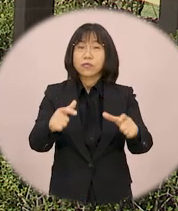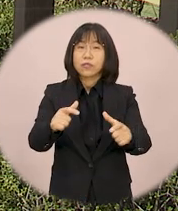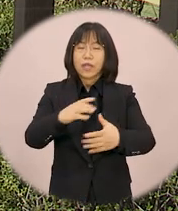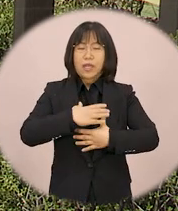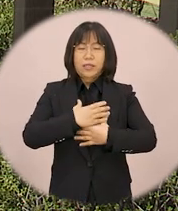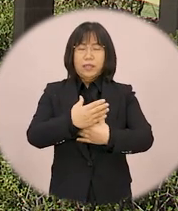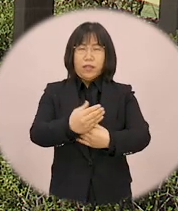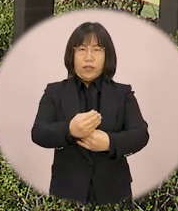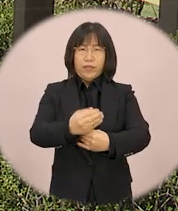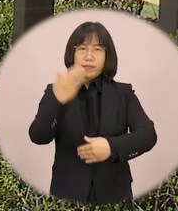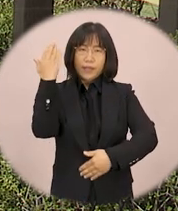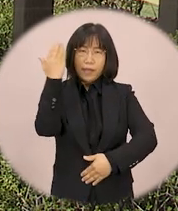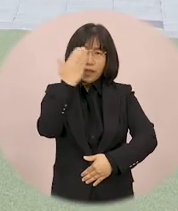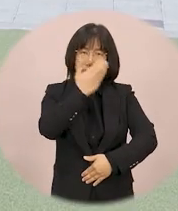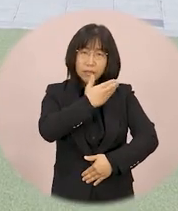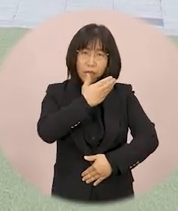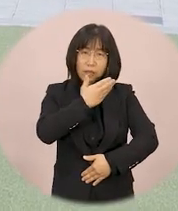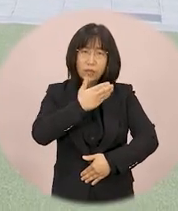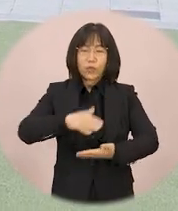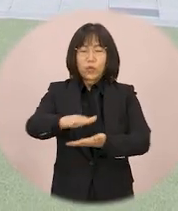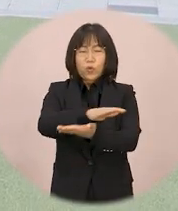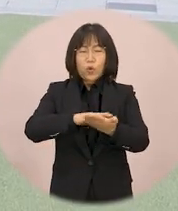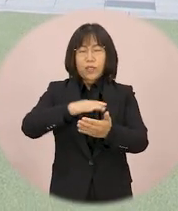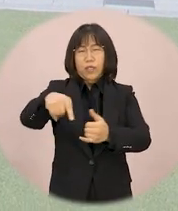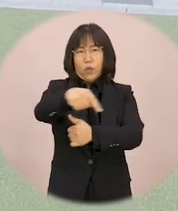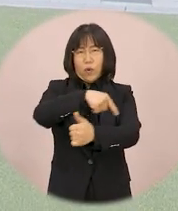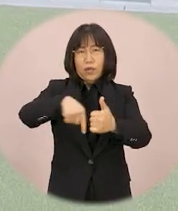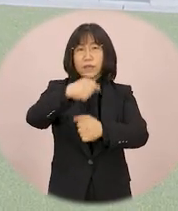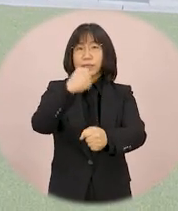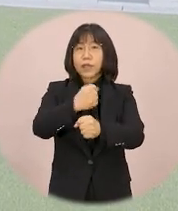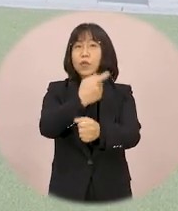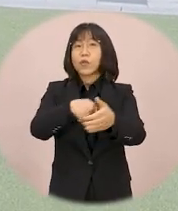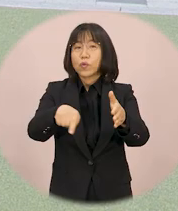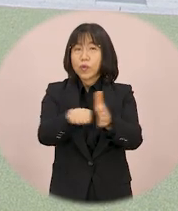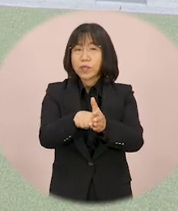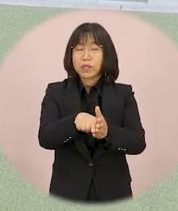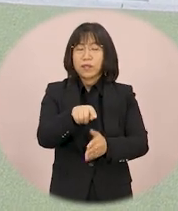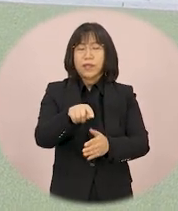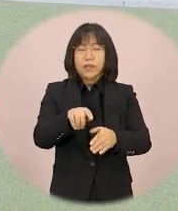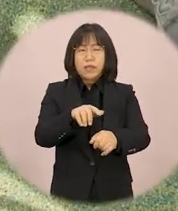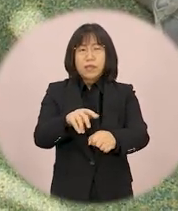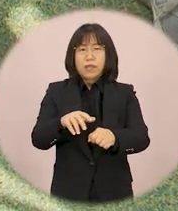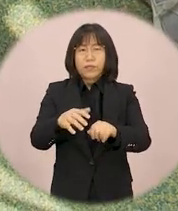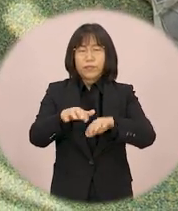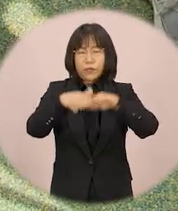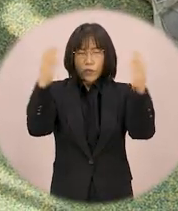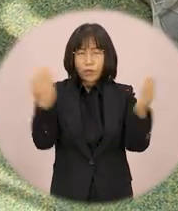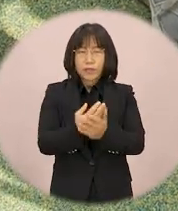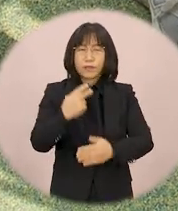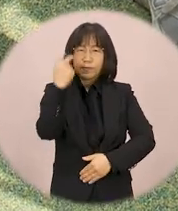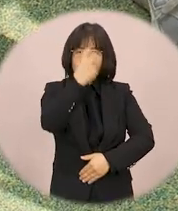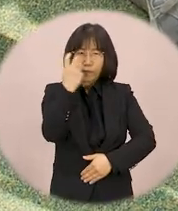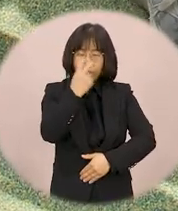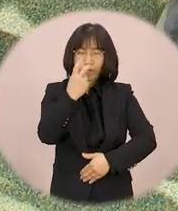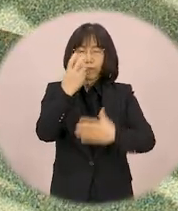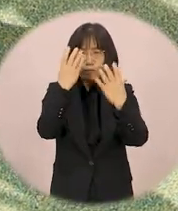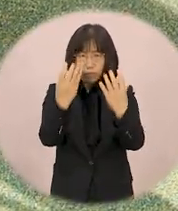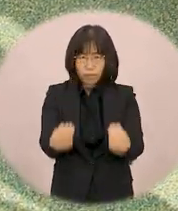강서구가 안전하고 쾌적한 어린이 놀이 환경 조성을 위해 어린이 놀이 시설에 대한 일제 점검을 실시했습니다